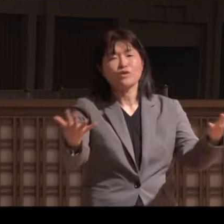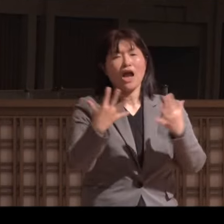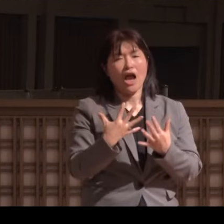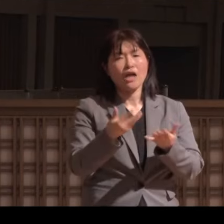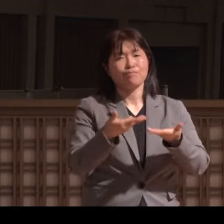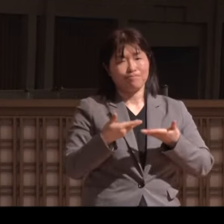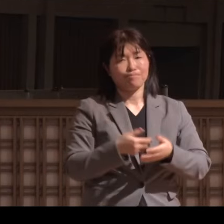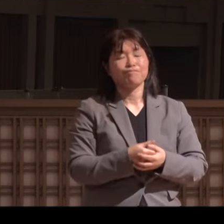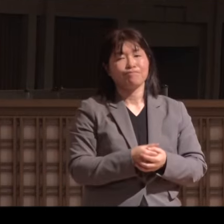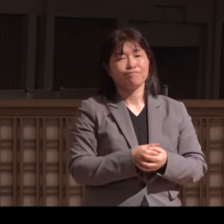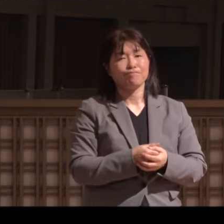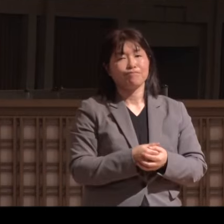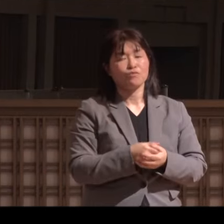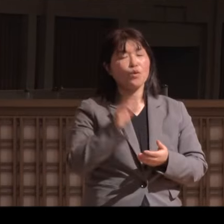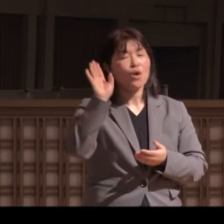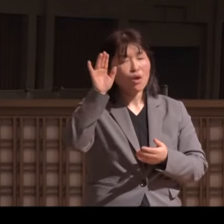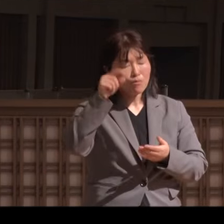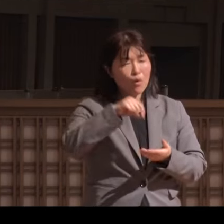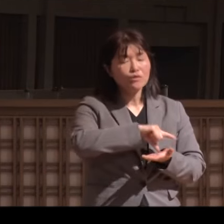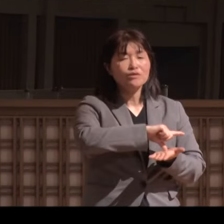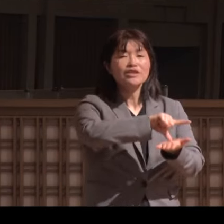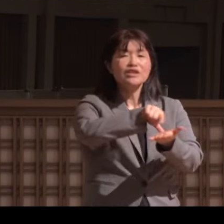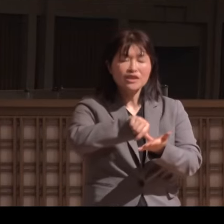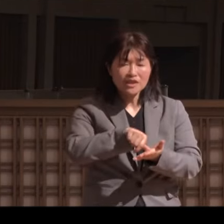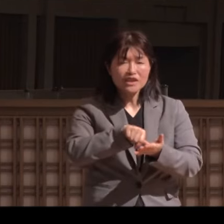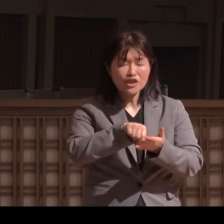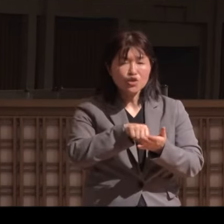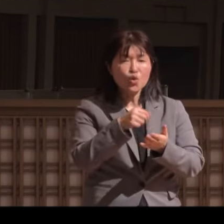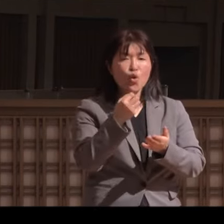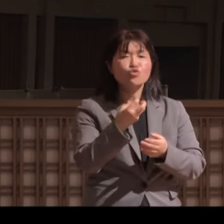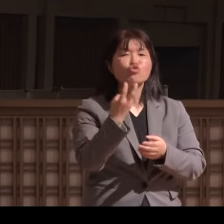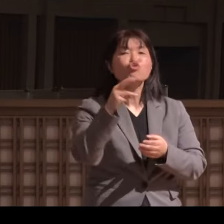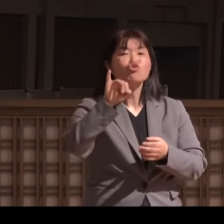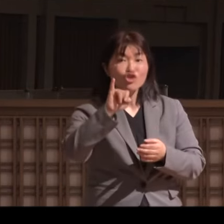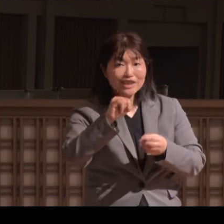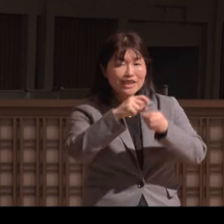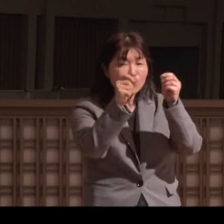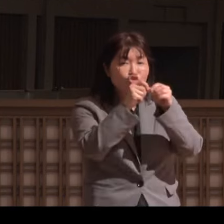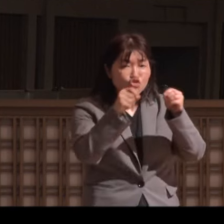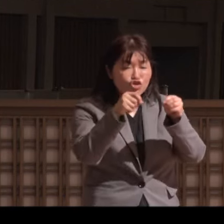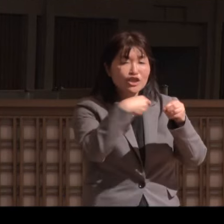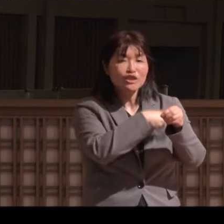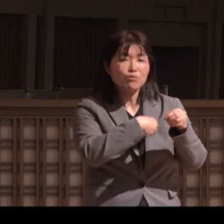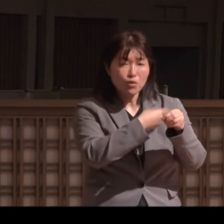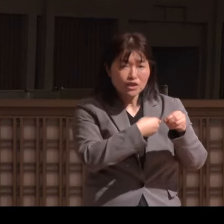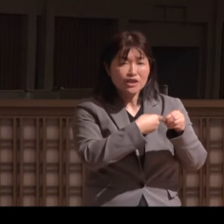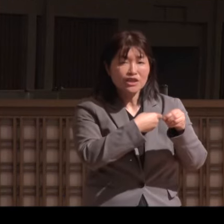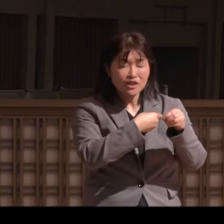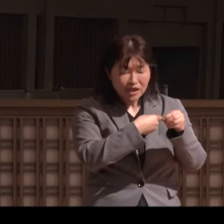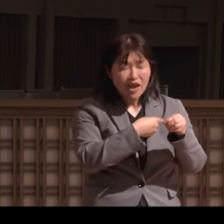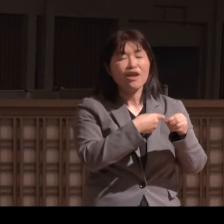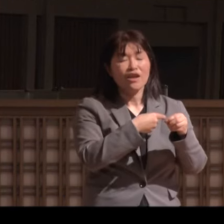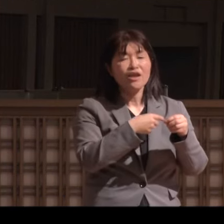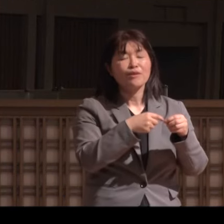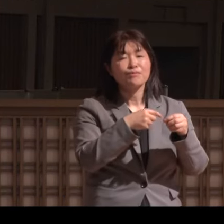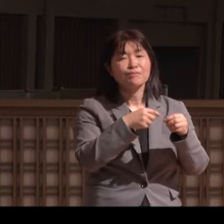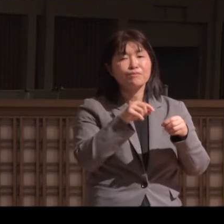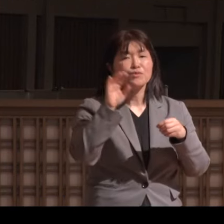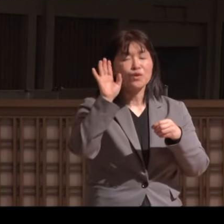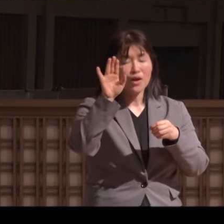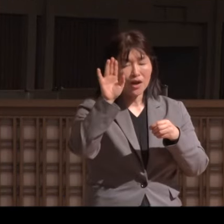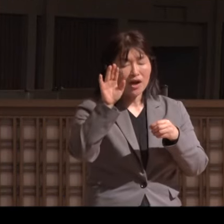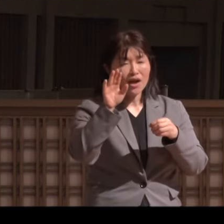ましたえ今後も地域内に優位の精神を常成し地域の課題解決に寄与する活動を実していくということでえ